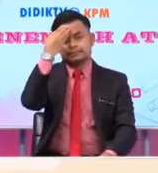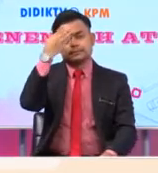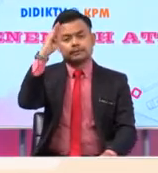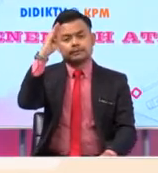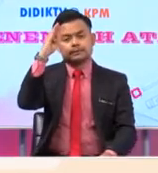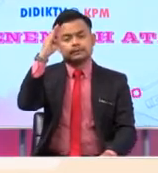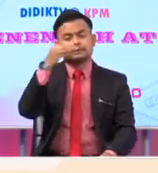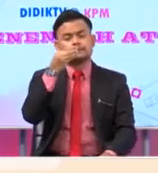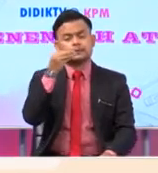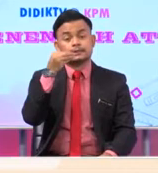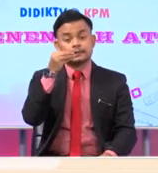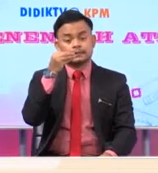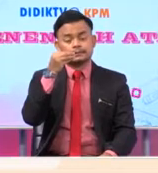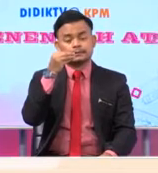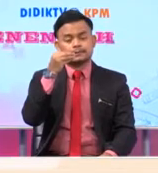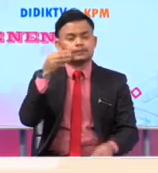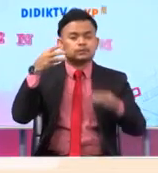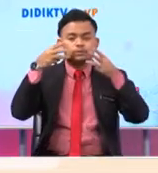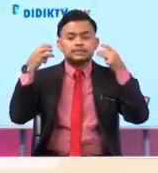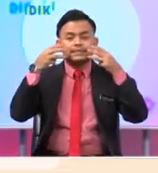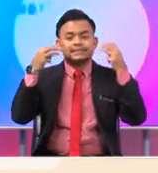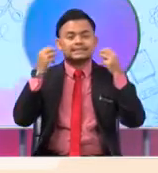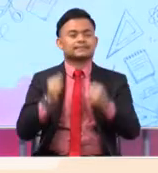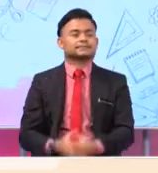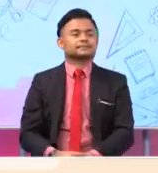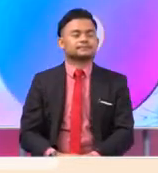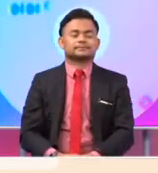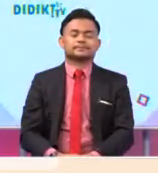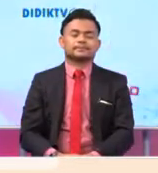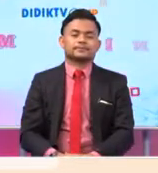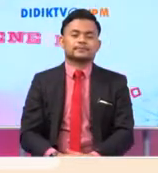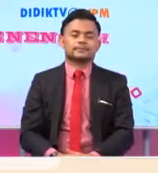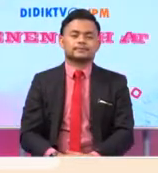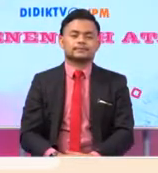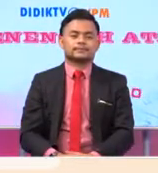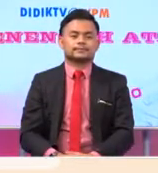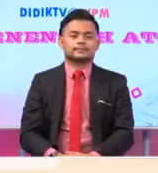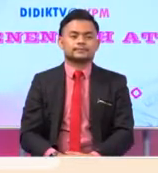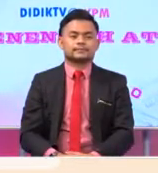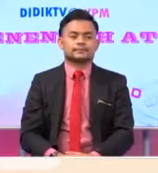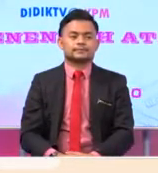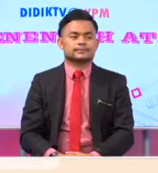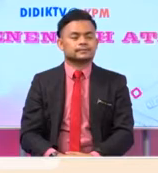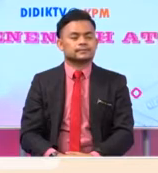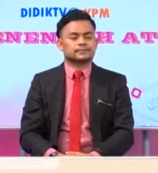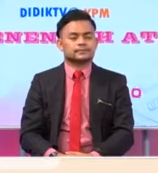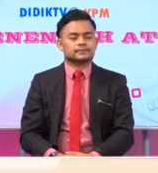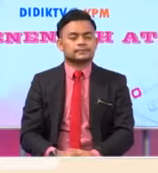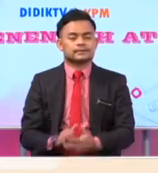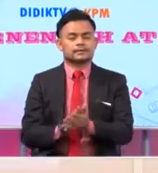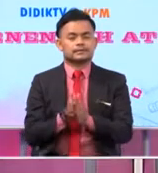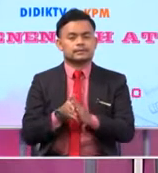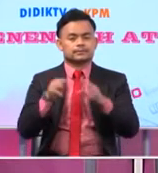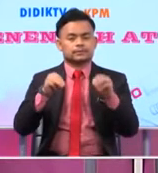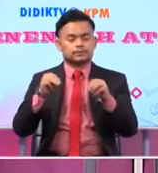Haiwan nasi goreng unik kucing berjalan Iya betul hahaha oke jadi murid-murid juga boleh